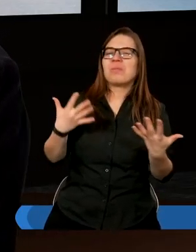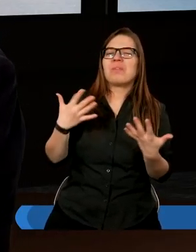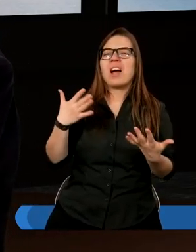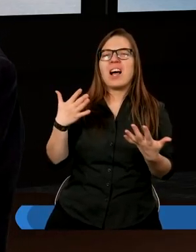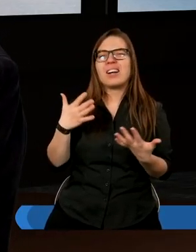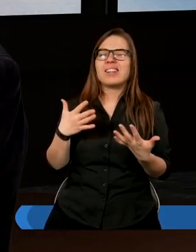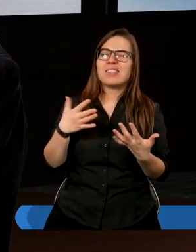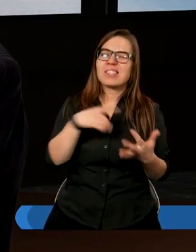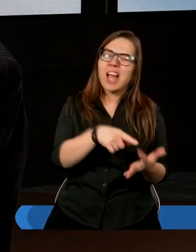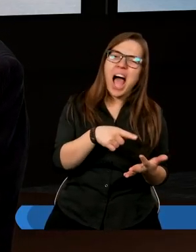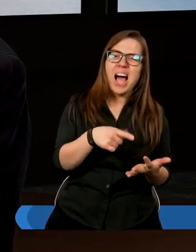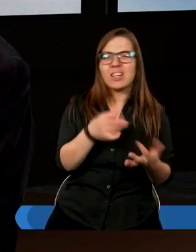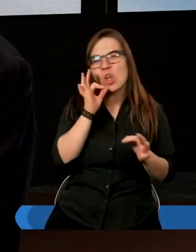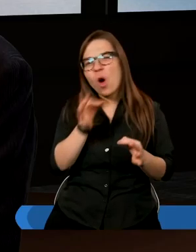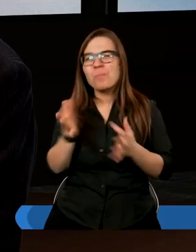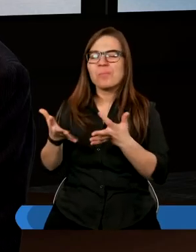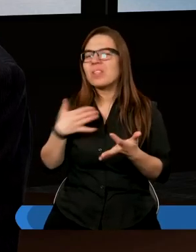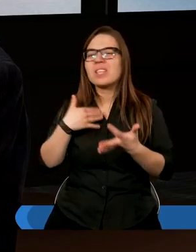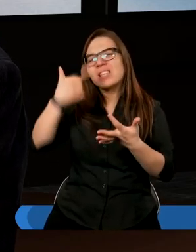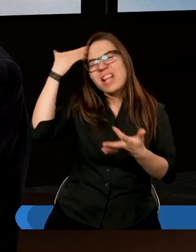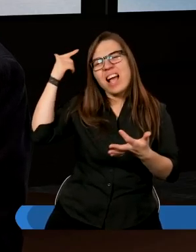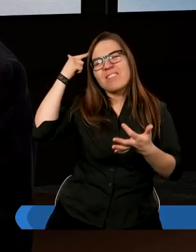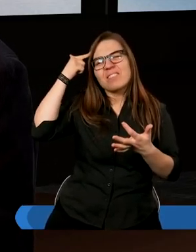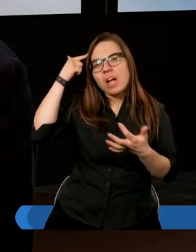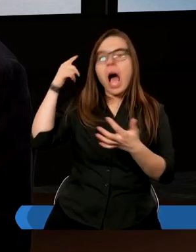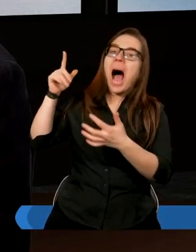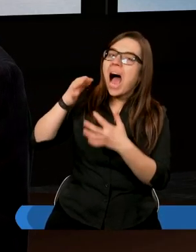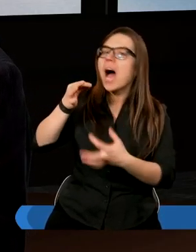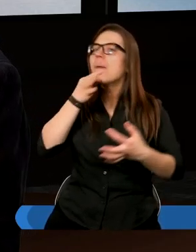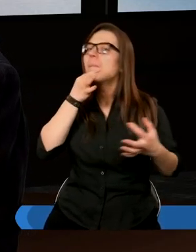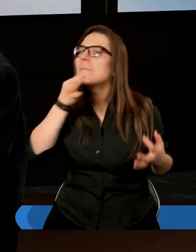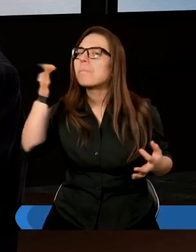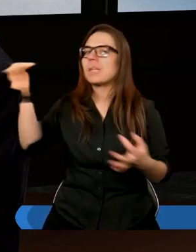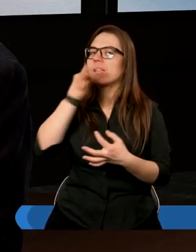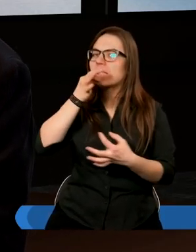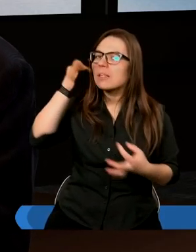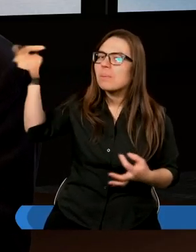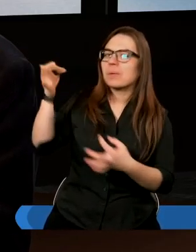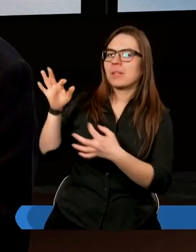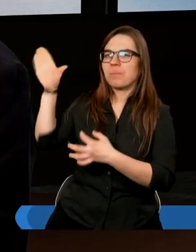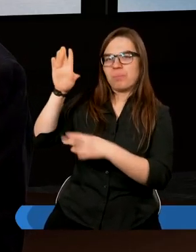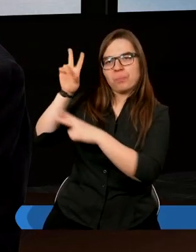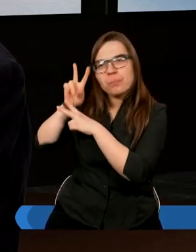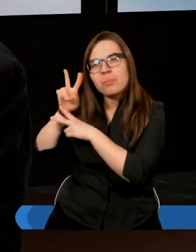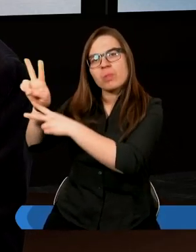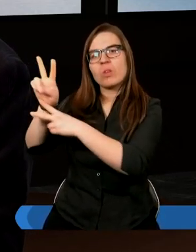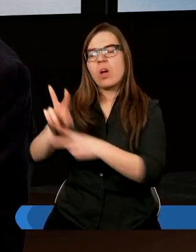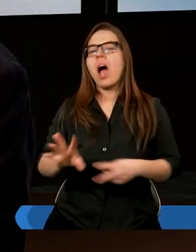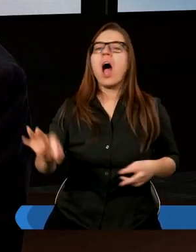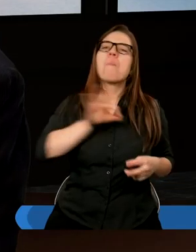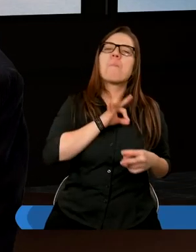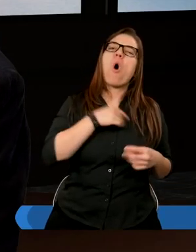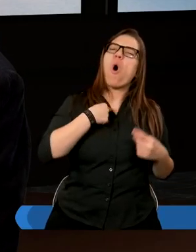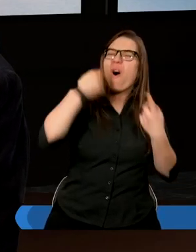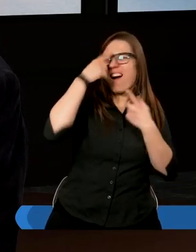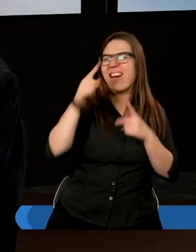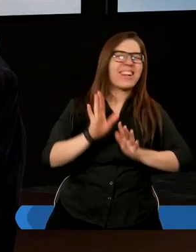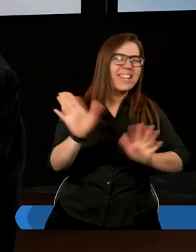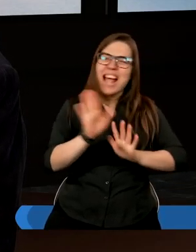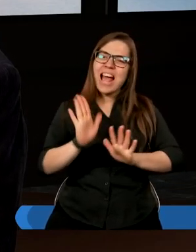ja wiem, jak to zrobić. I tutaj, aby Bogu zaufać, a nie pójść za własnym